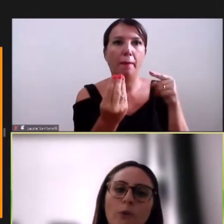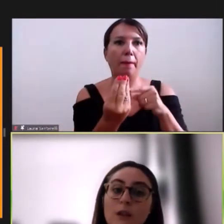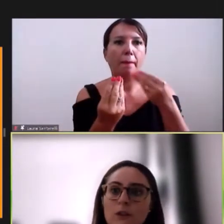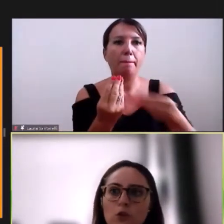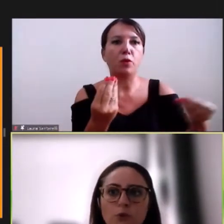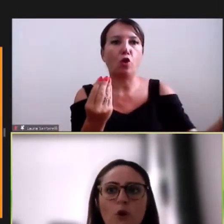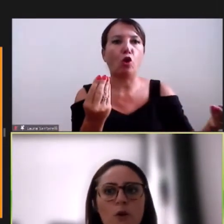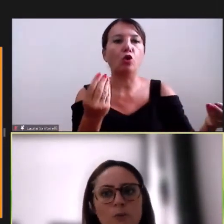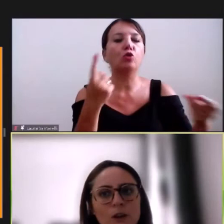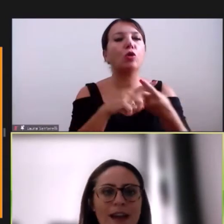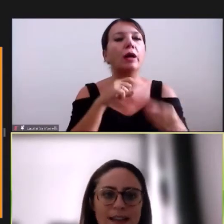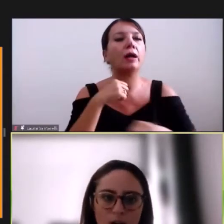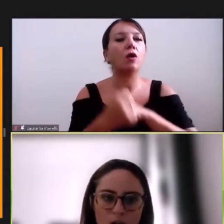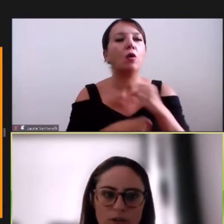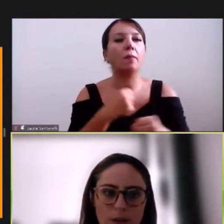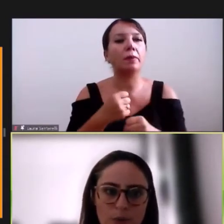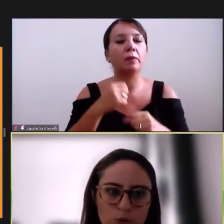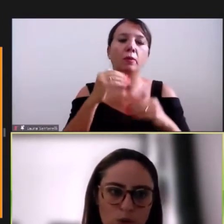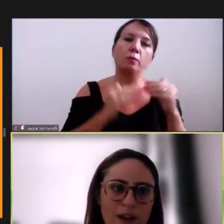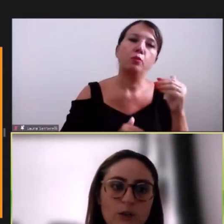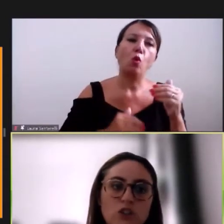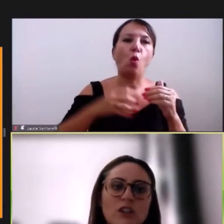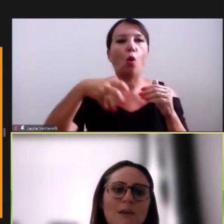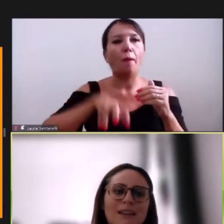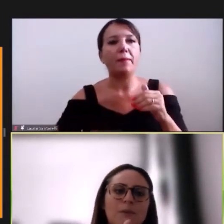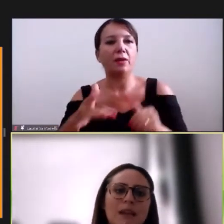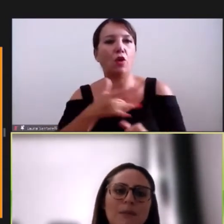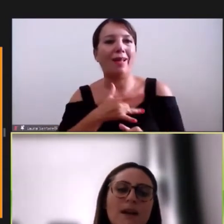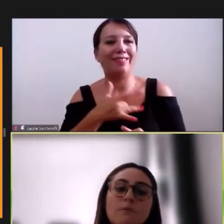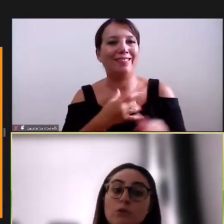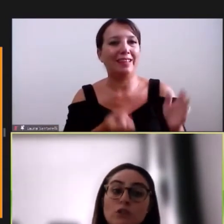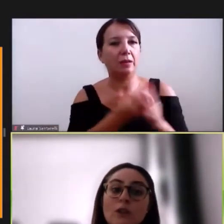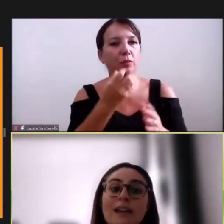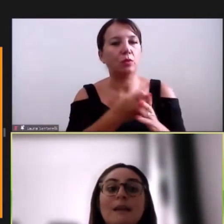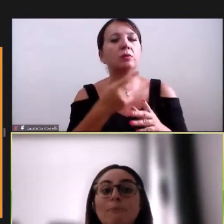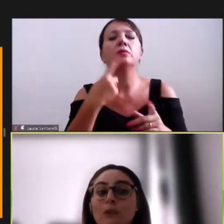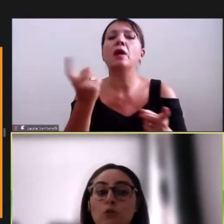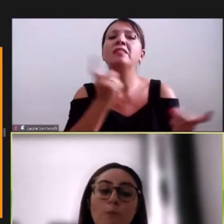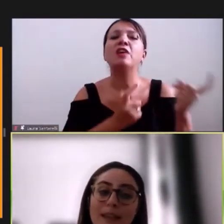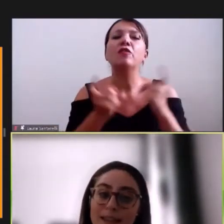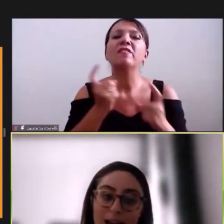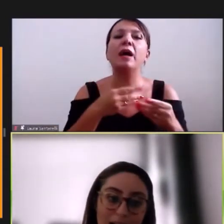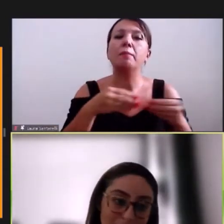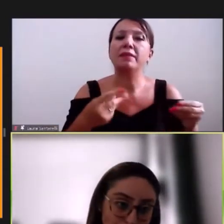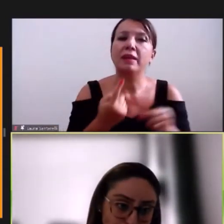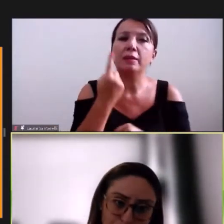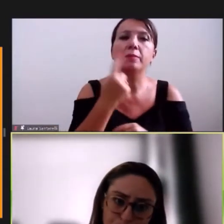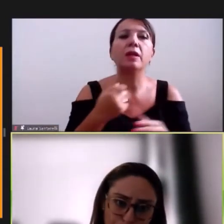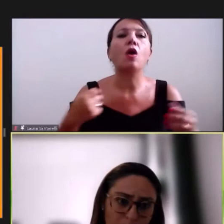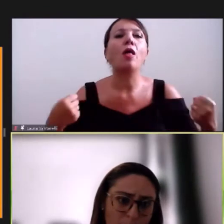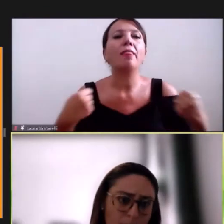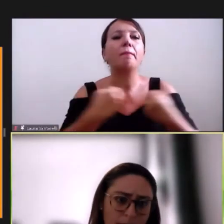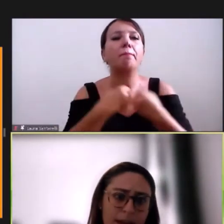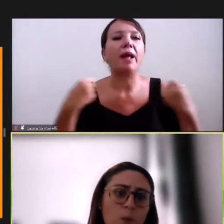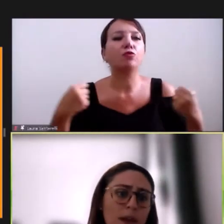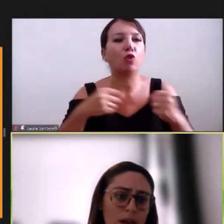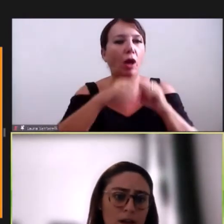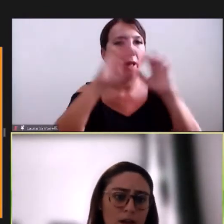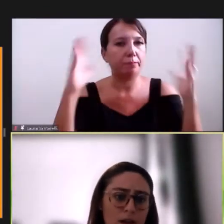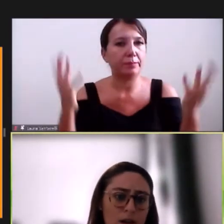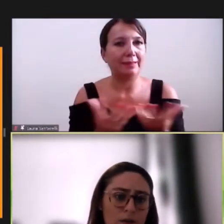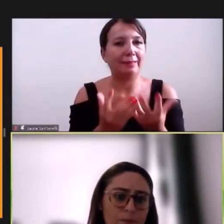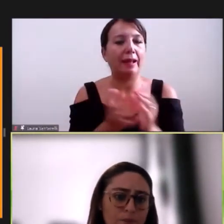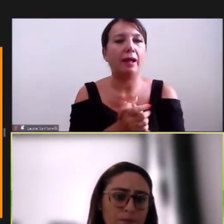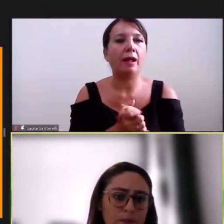al comportamento più o meno etico del produttore, all'origine delle materie prime, piuttosto che l'impatto ambientale. E qui